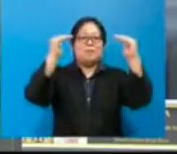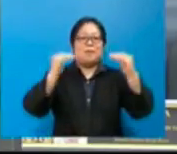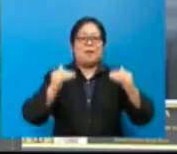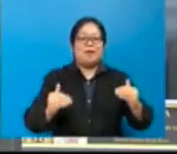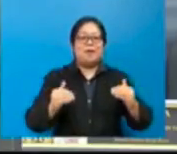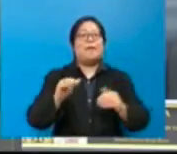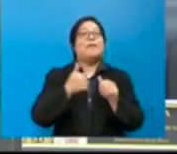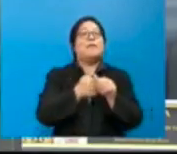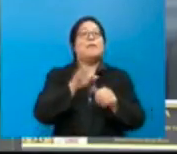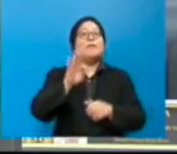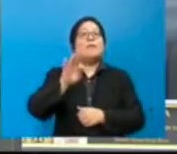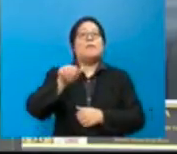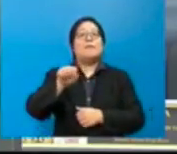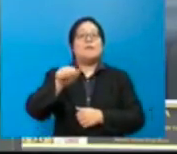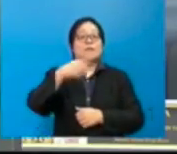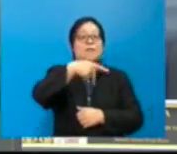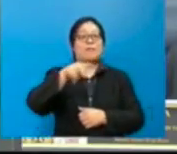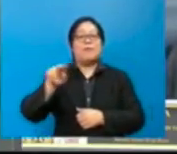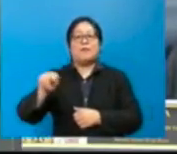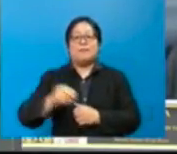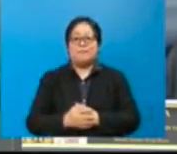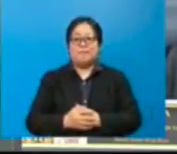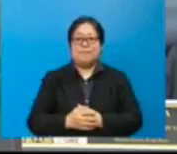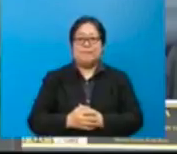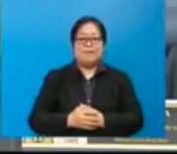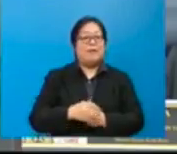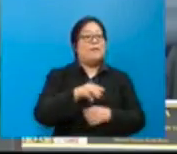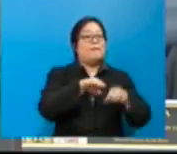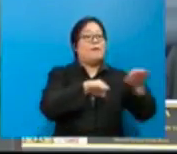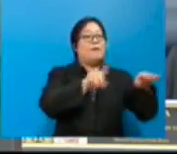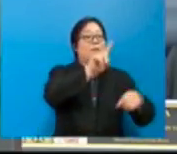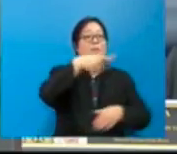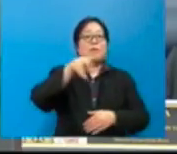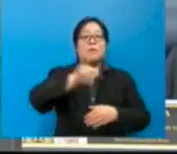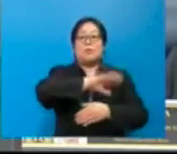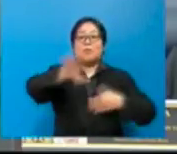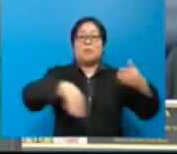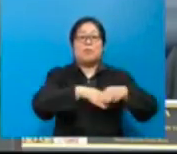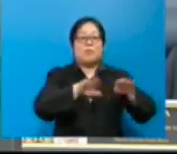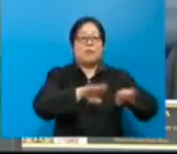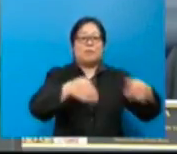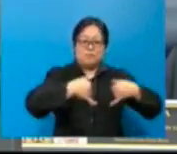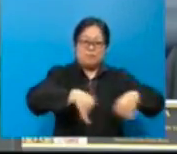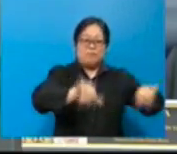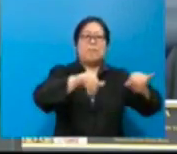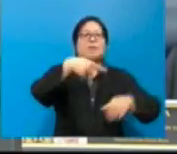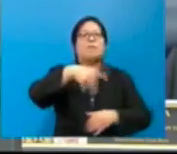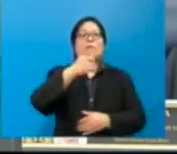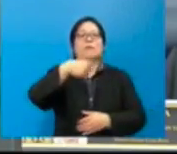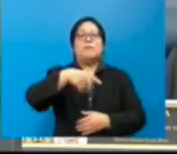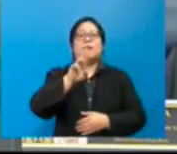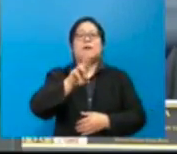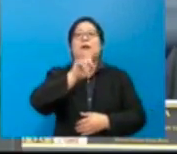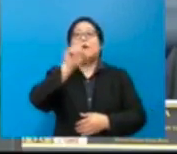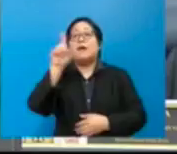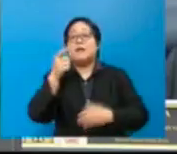fasa dalam Pelan Pemulihan Negara. Bagi negeri fasa 1 PPN, semua murid masih meneruskan PDPR.